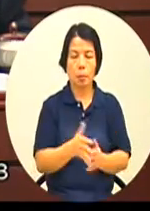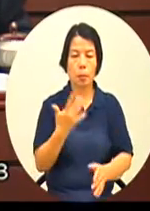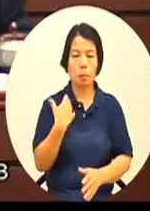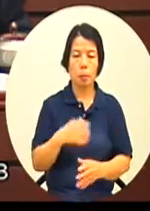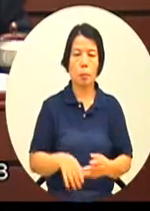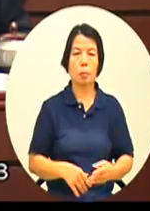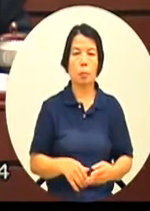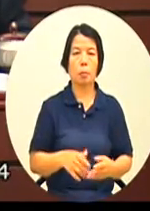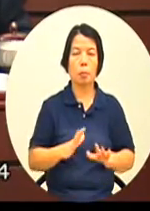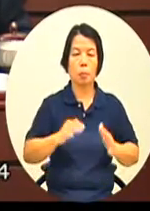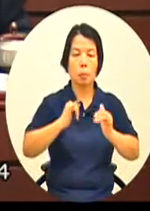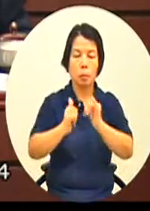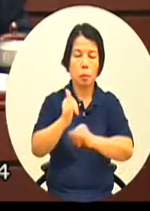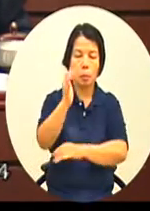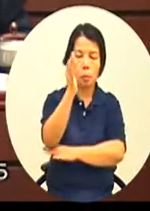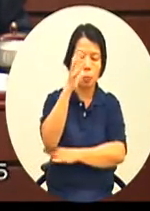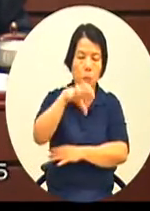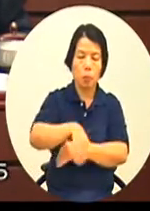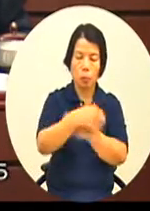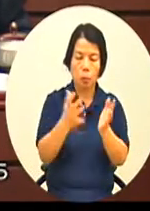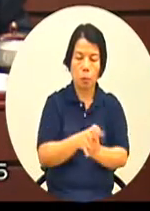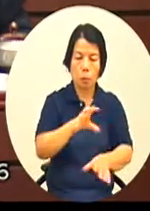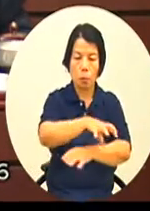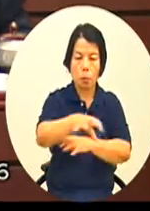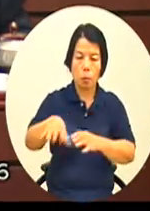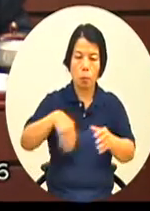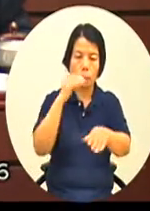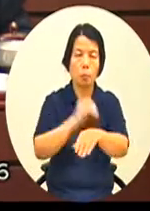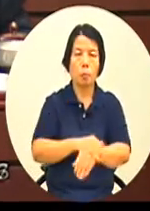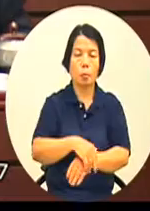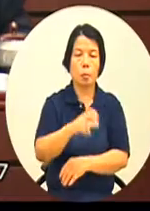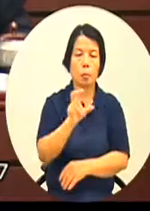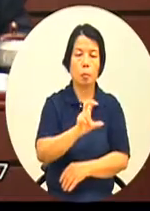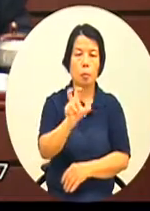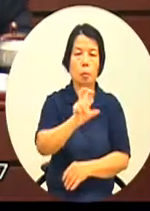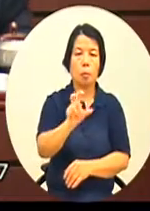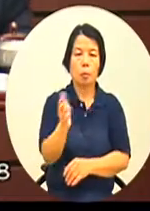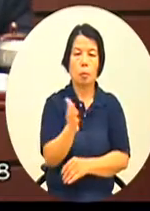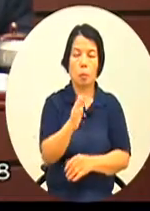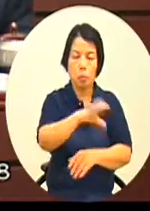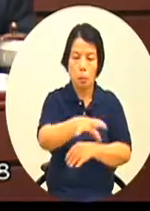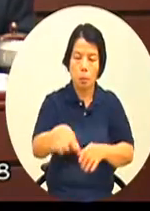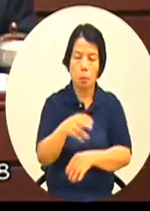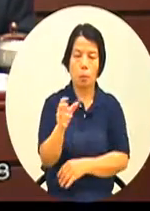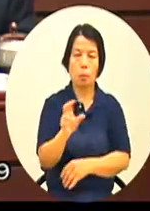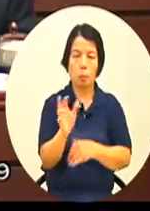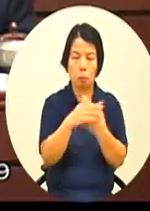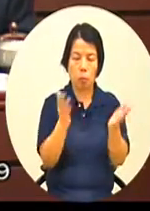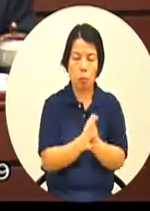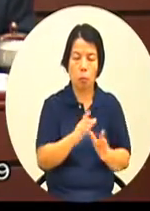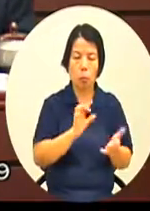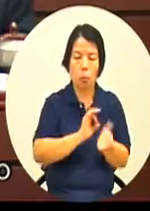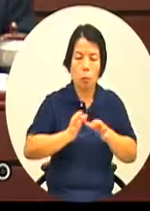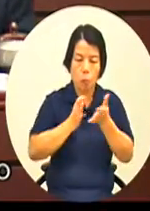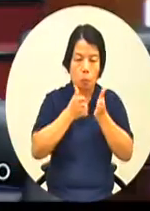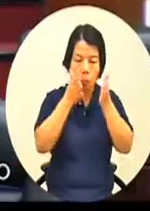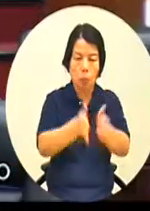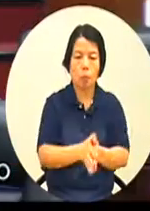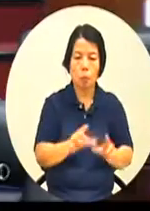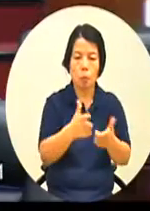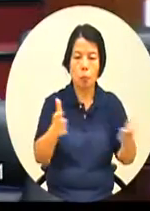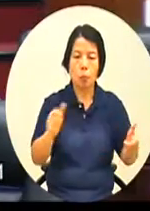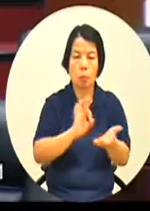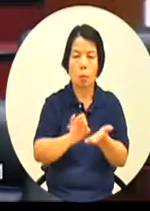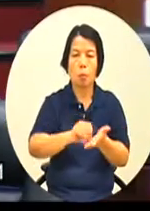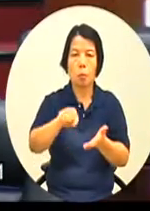会局的手上就已经完成六七十个地方，多数都是使用变更的方式来取得空间跟环境。 好，谢谢，那就